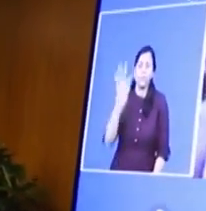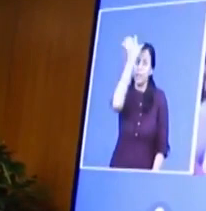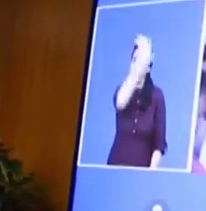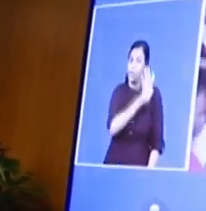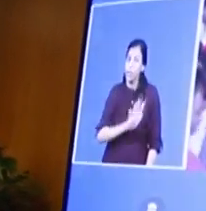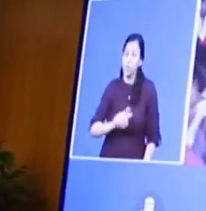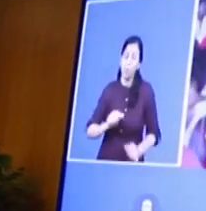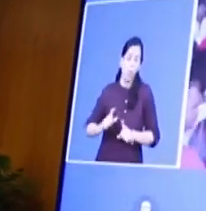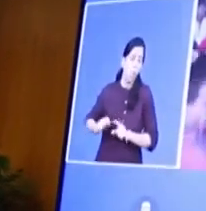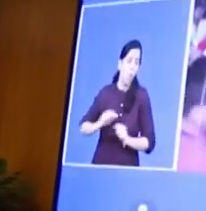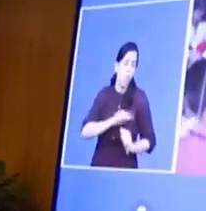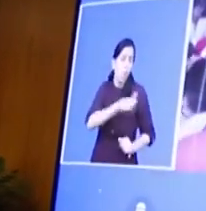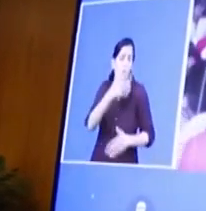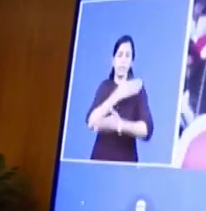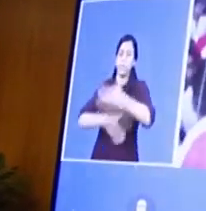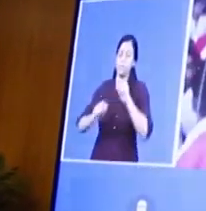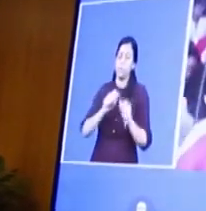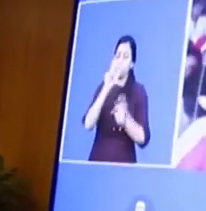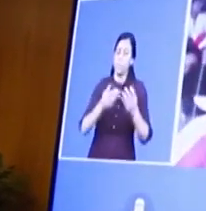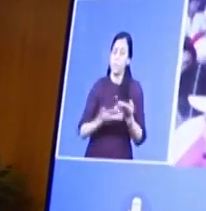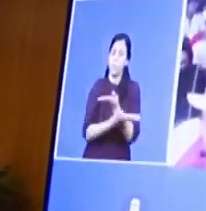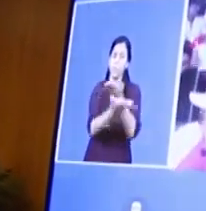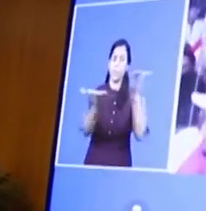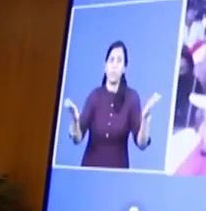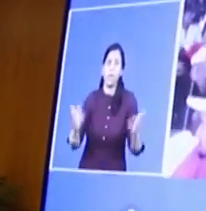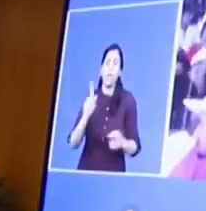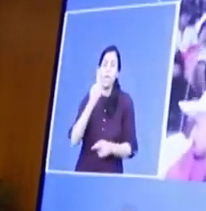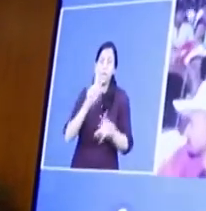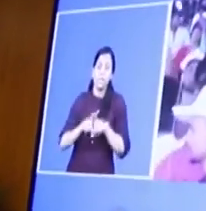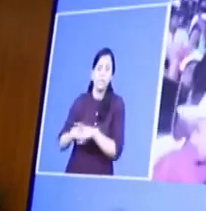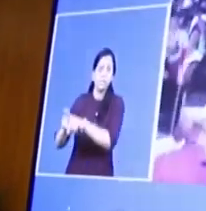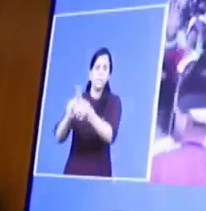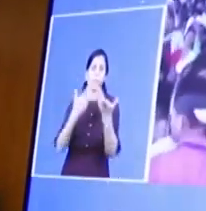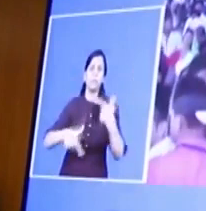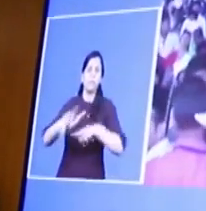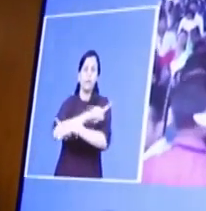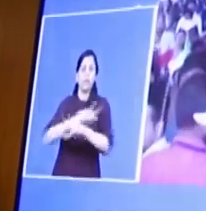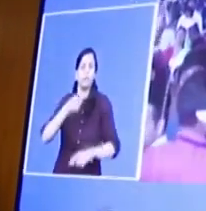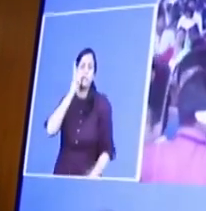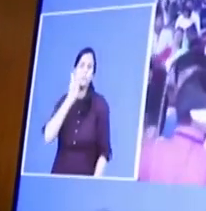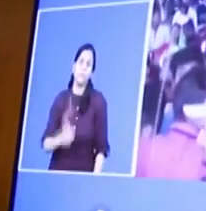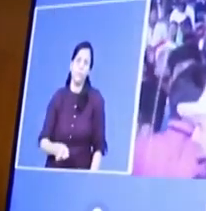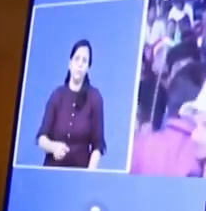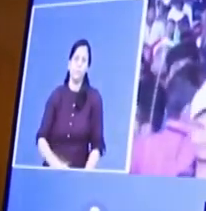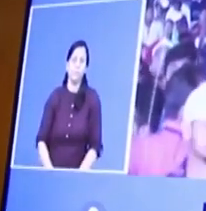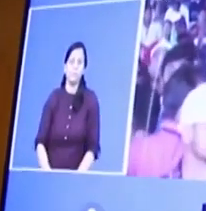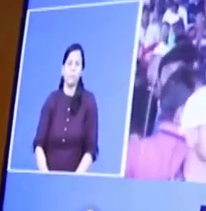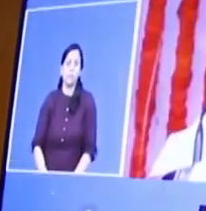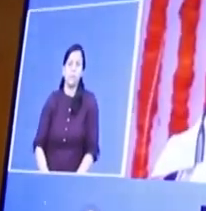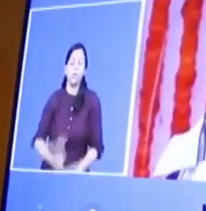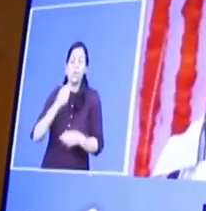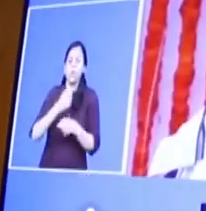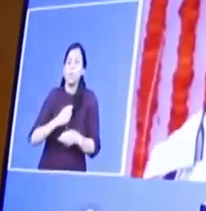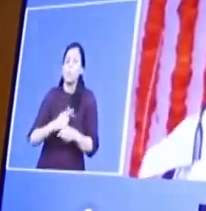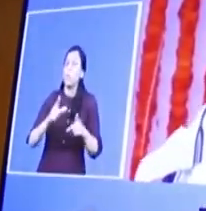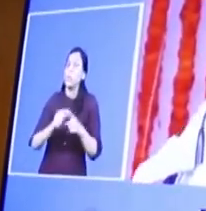देश भर के सभी दिव्यांगों के लिए एक कॉमन साइन लैंग्वेज हो, इसके लिए